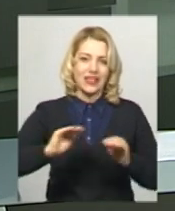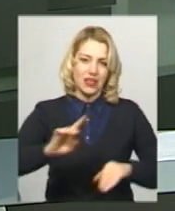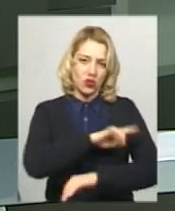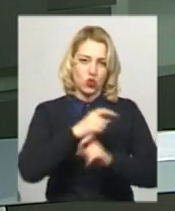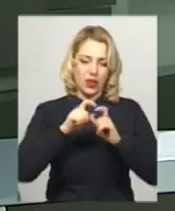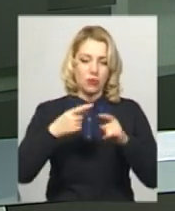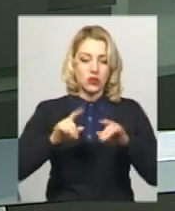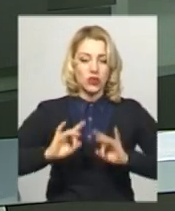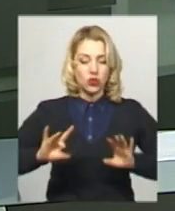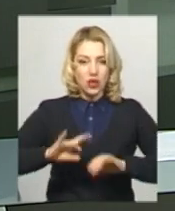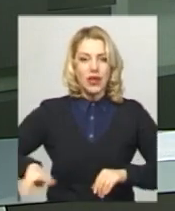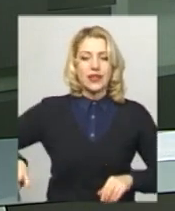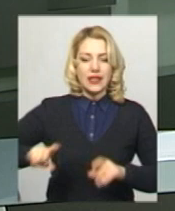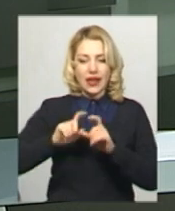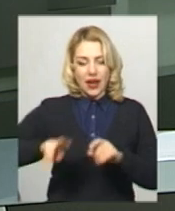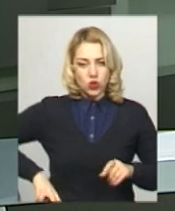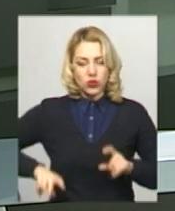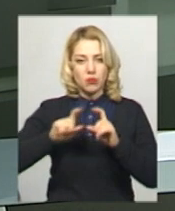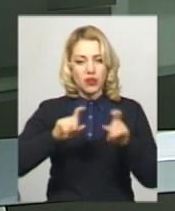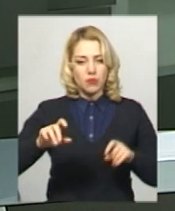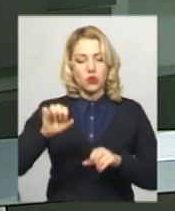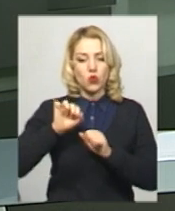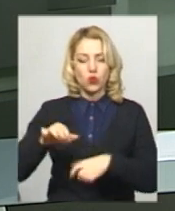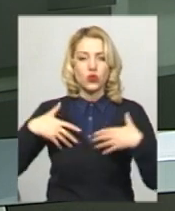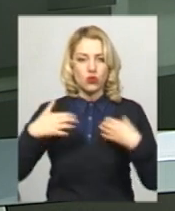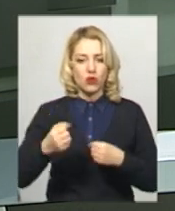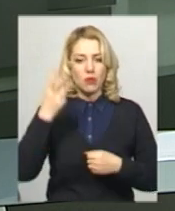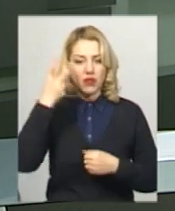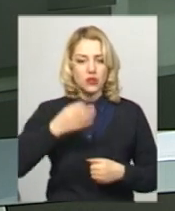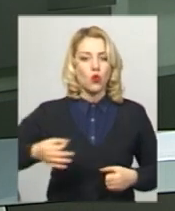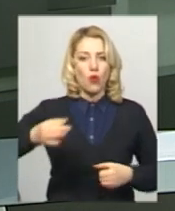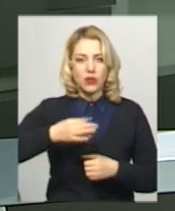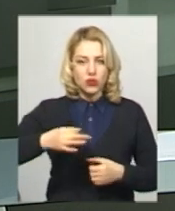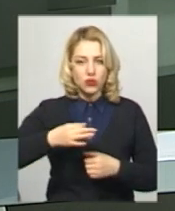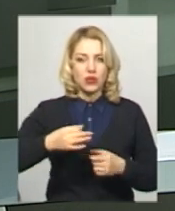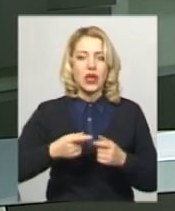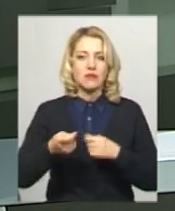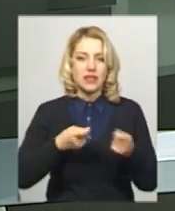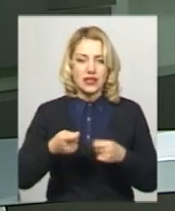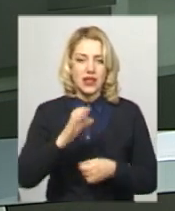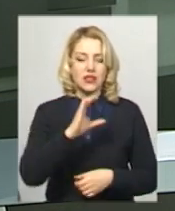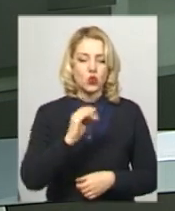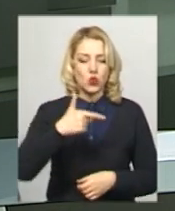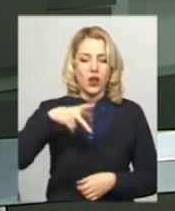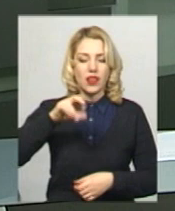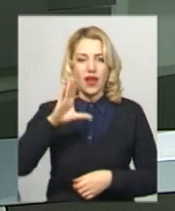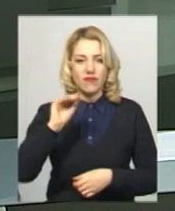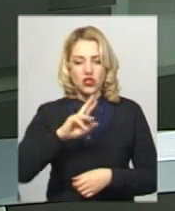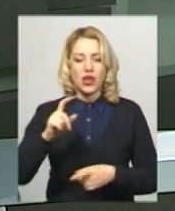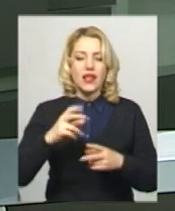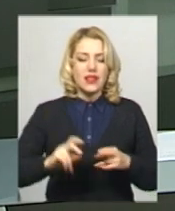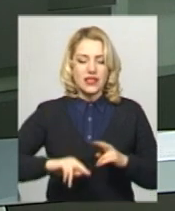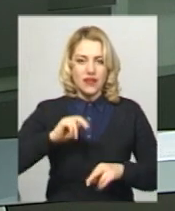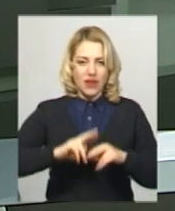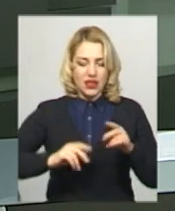директор Департаменту охорони здоров'я Хмельницької облдержадміністрації Яків Цуглевич. За його словами, цього року на зведення корпусу